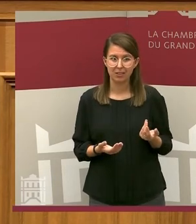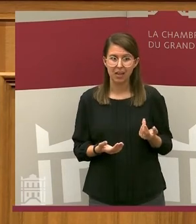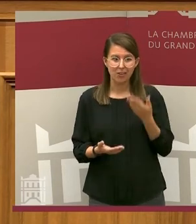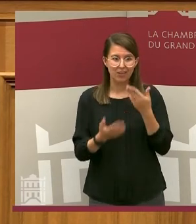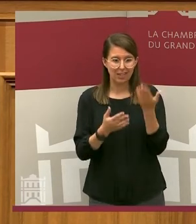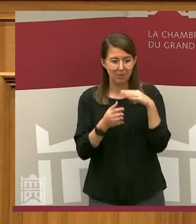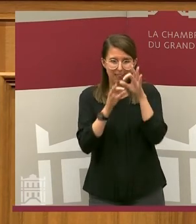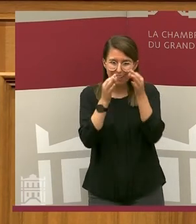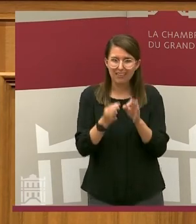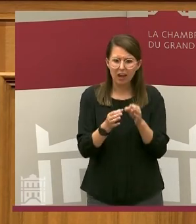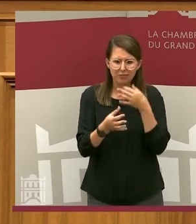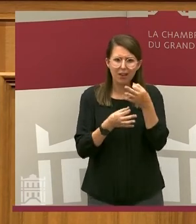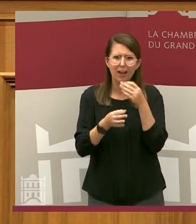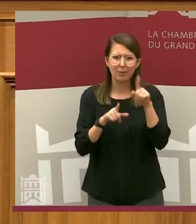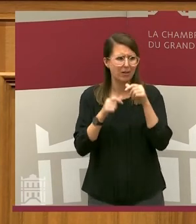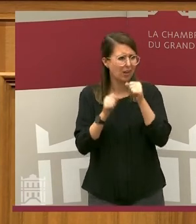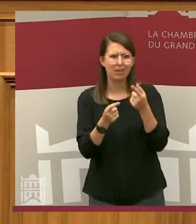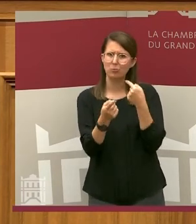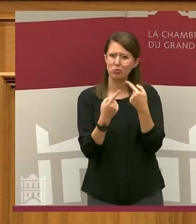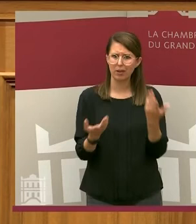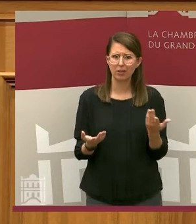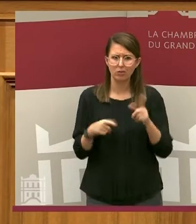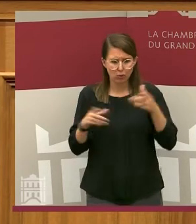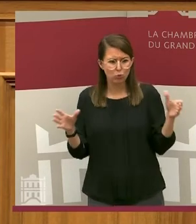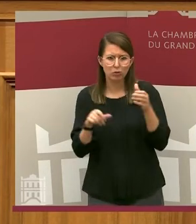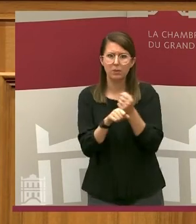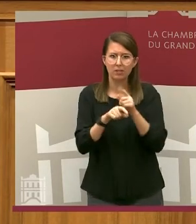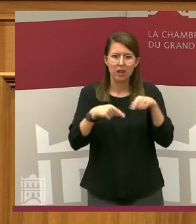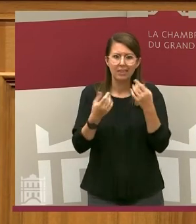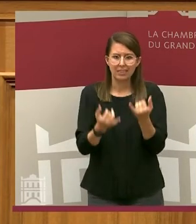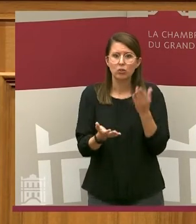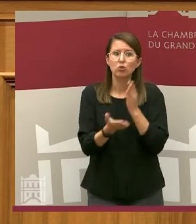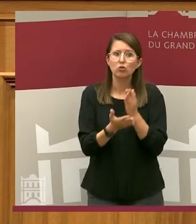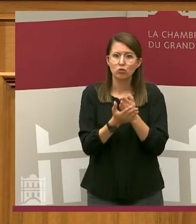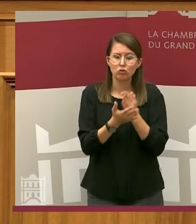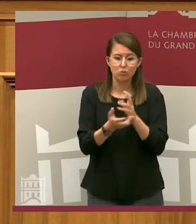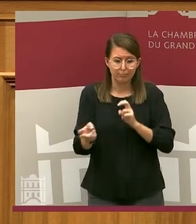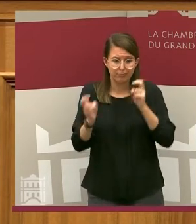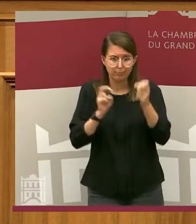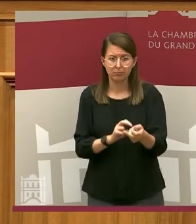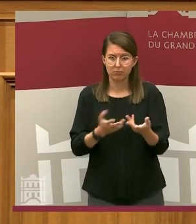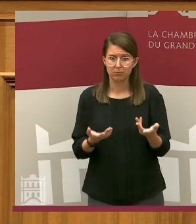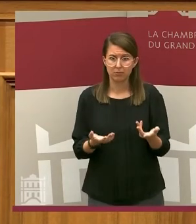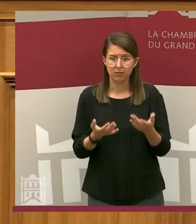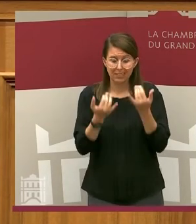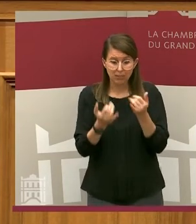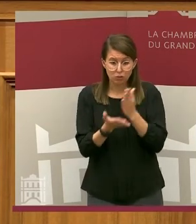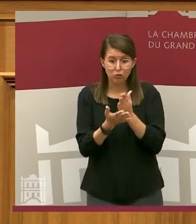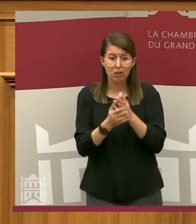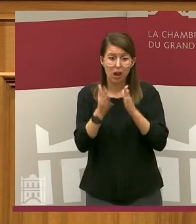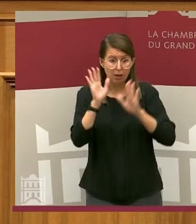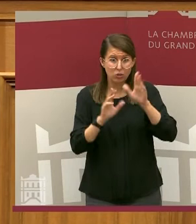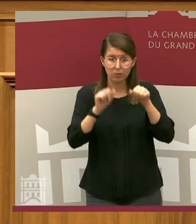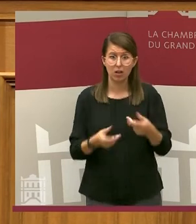gewesen, dann hätte man kein Event Detail schwätzen und dort zusammen schaffen, dann hätte man schon eventuell etwas zum Wort können bringen. Ich sehe